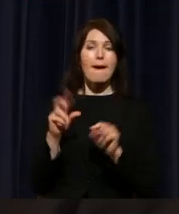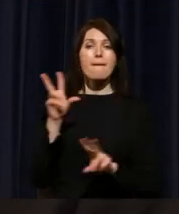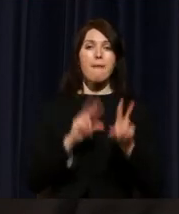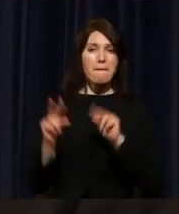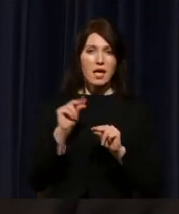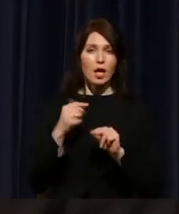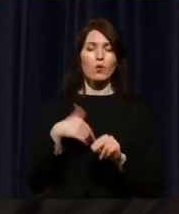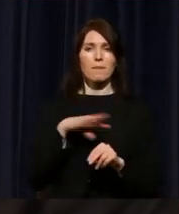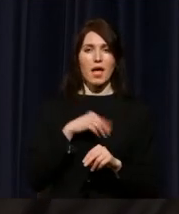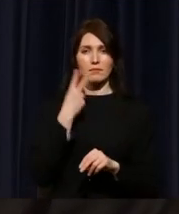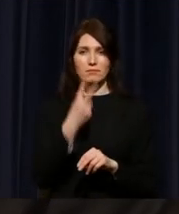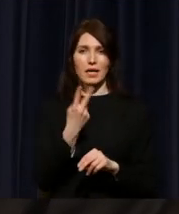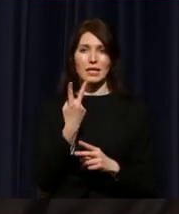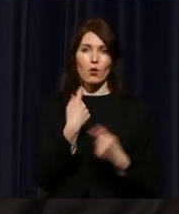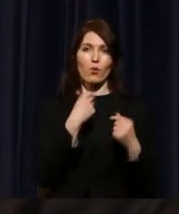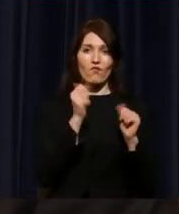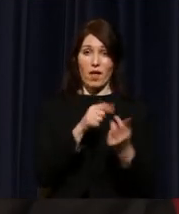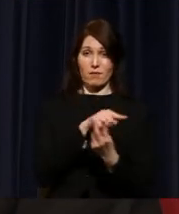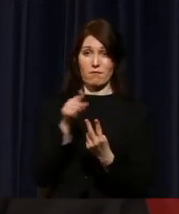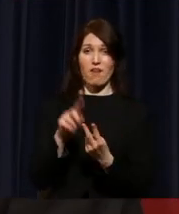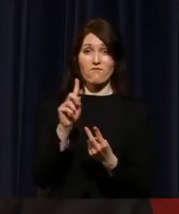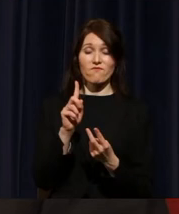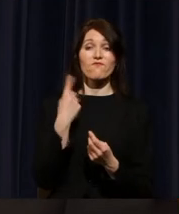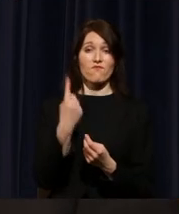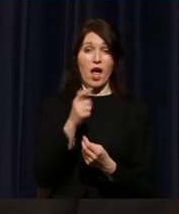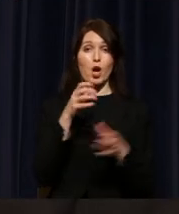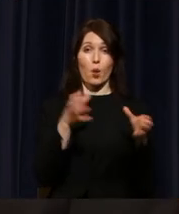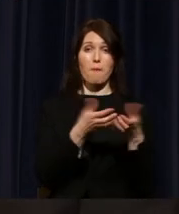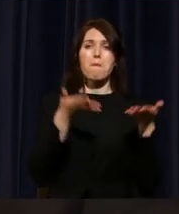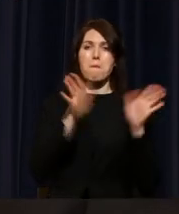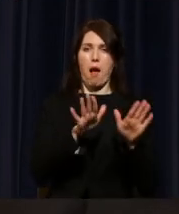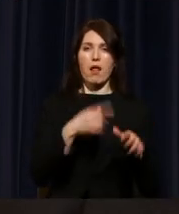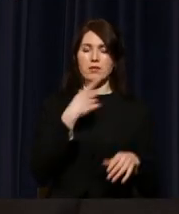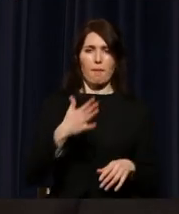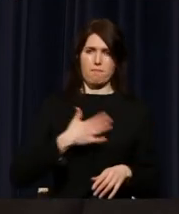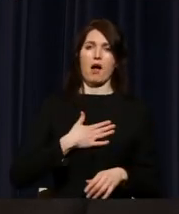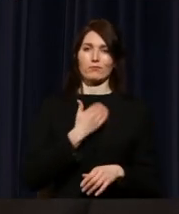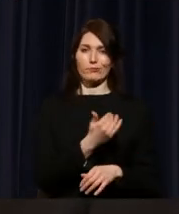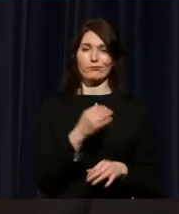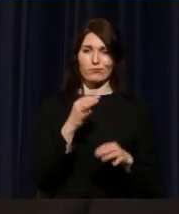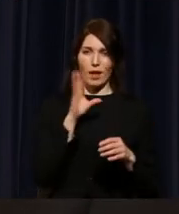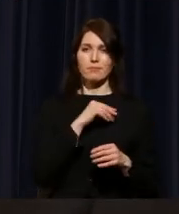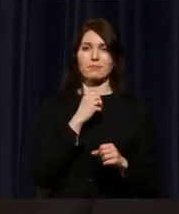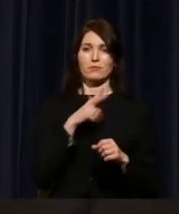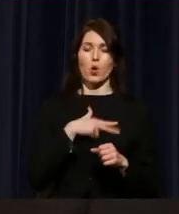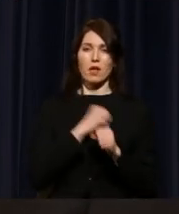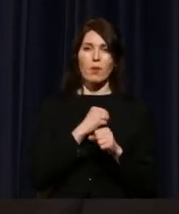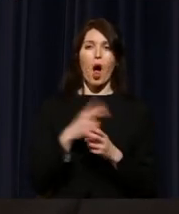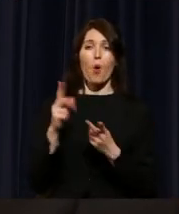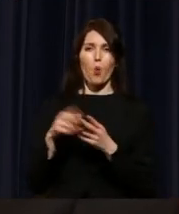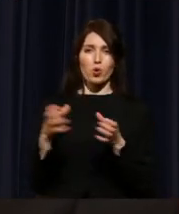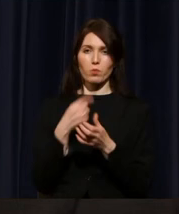un mēs esam ir divi veidi, vieni, kas paliek, saka, jā, tas ir mans, Un otra ir tāda, ka nē, tas man tomēr galīgi nedar,